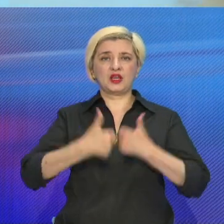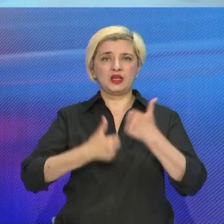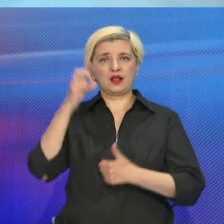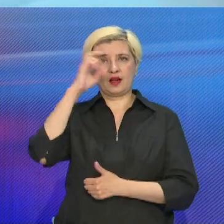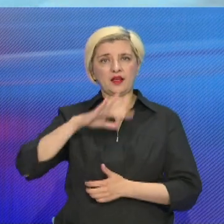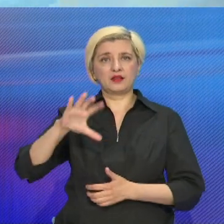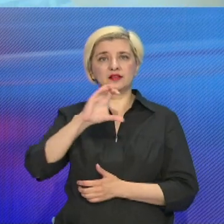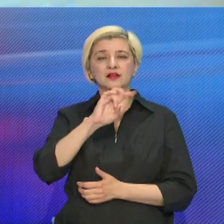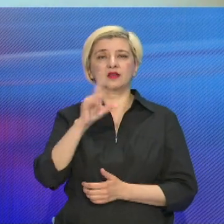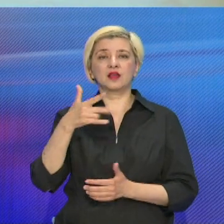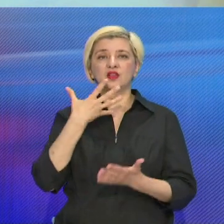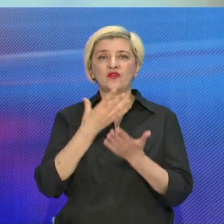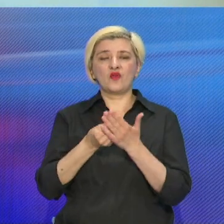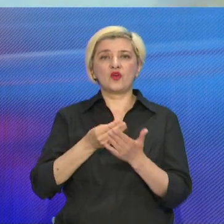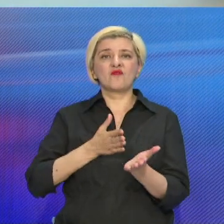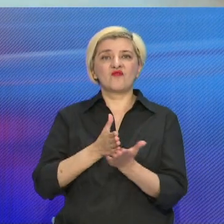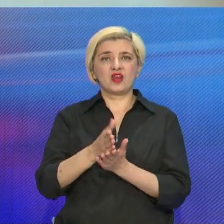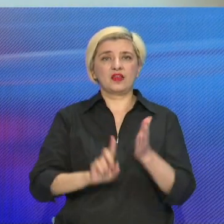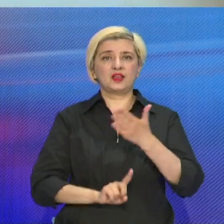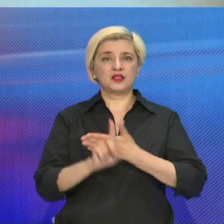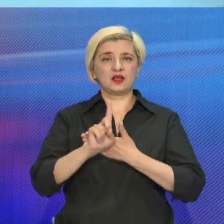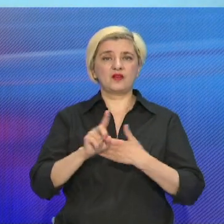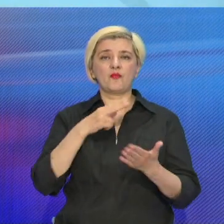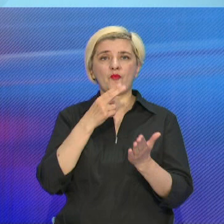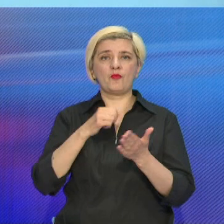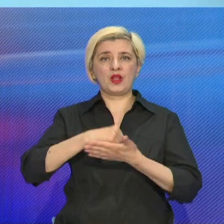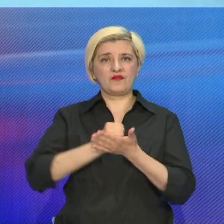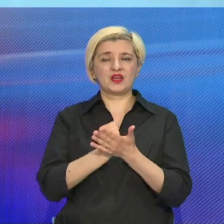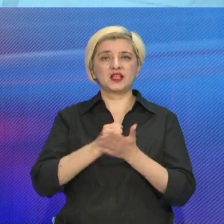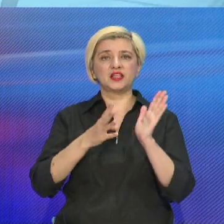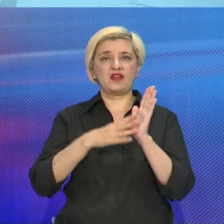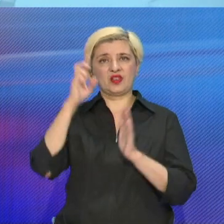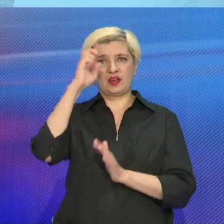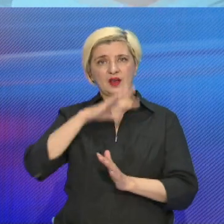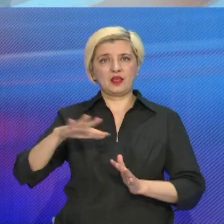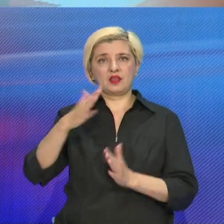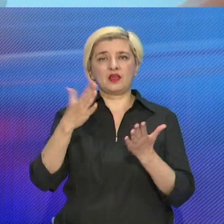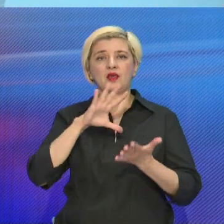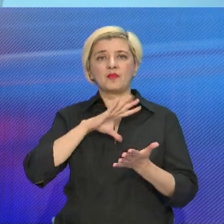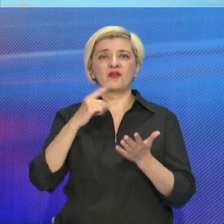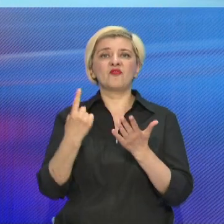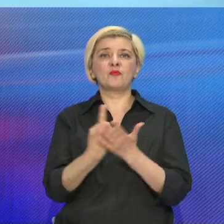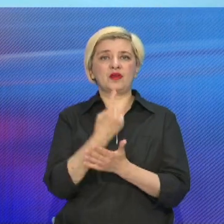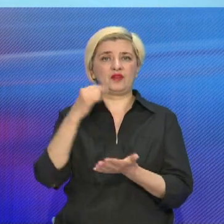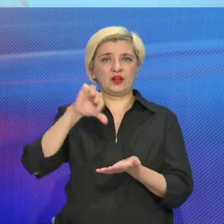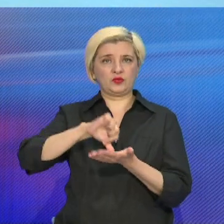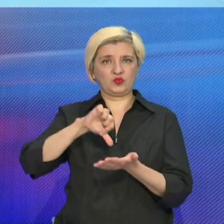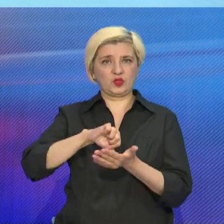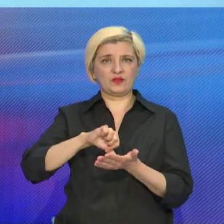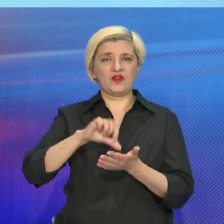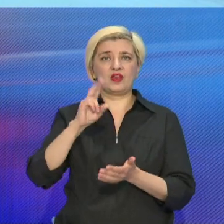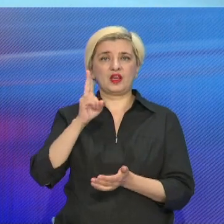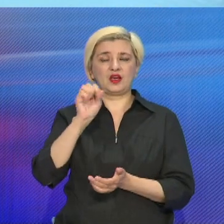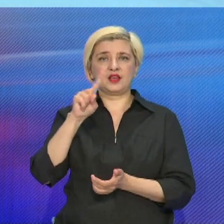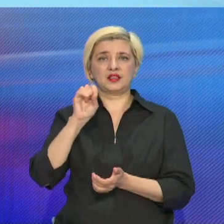Свой выход на старт подтвердили 9 стран, которые участвовали у первых гульнях стран СНД в Казани. Дополнительно будут представлены